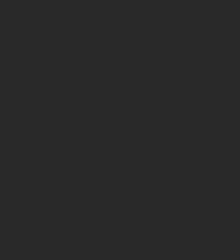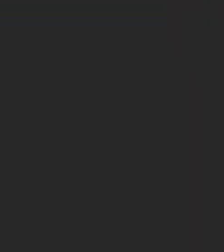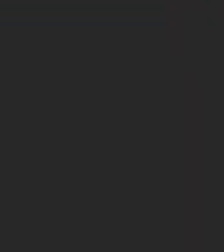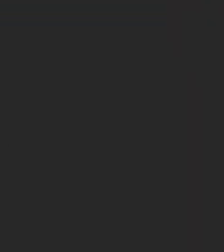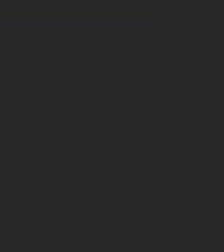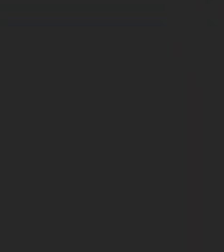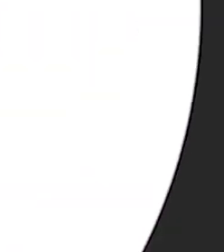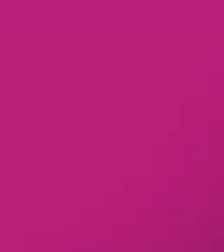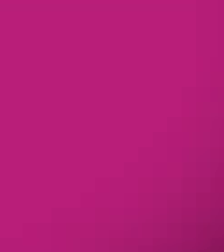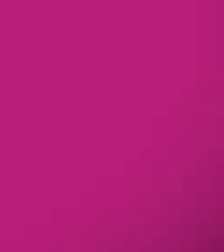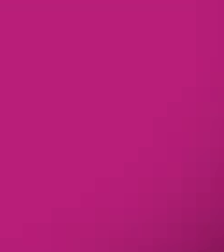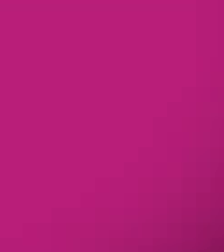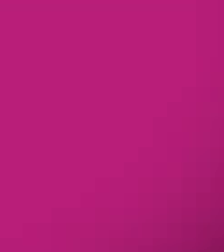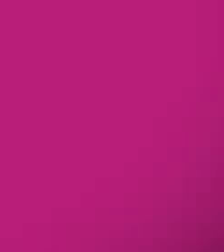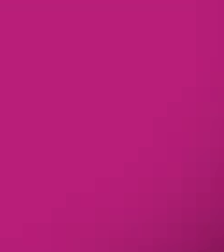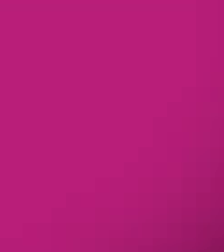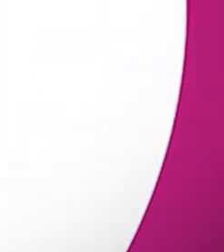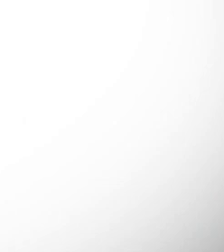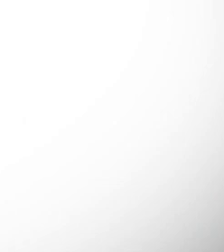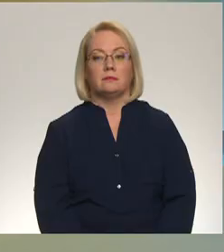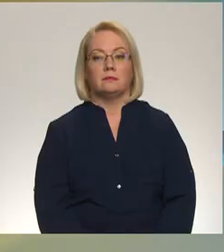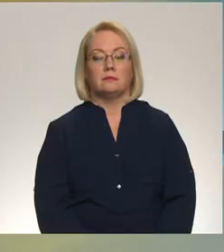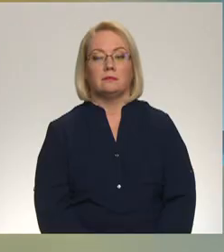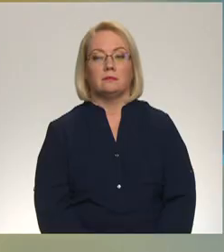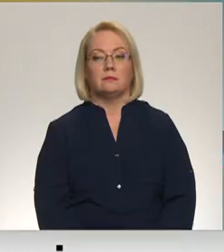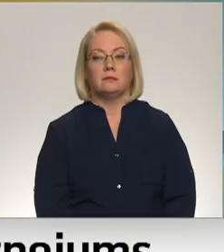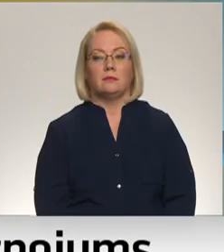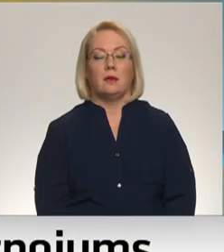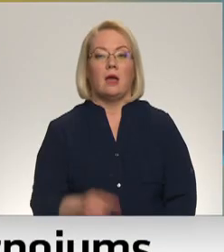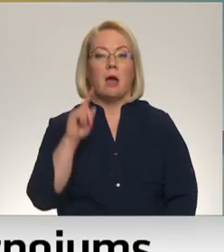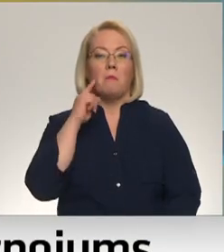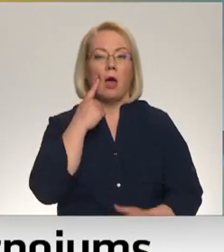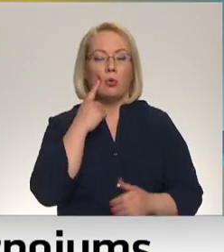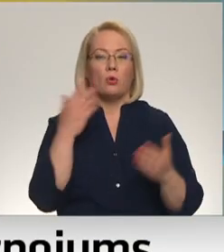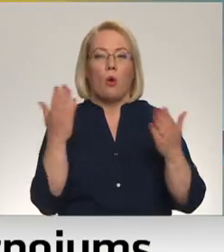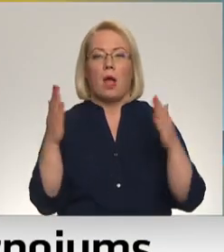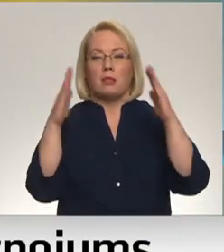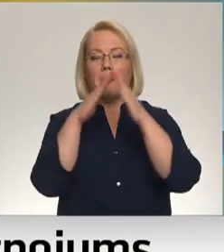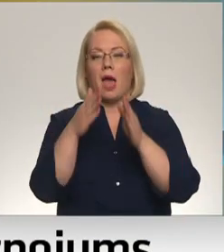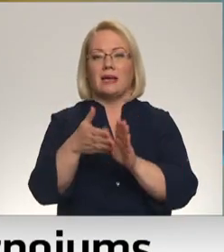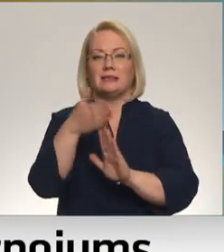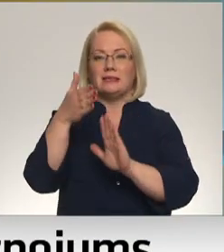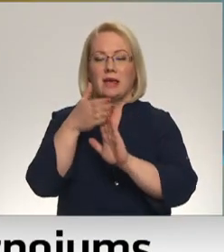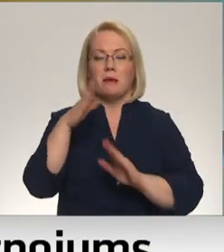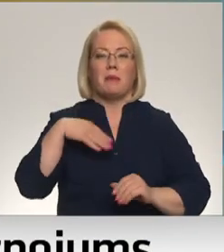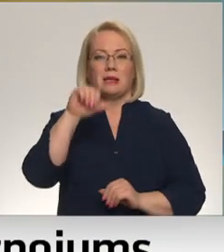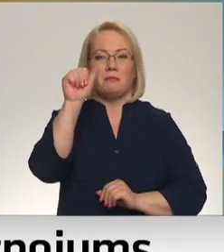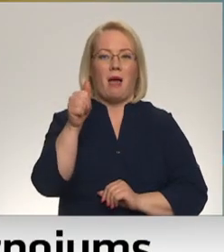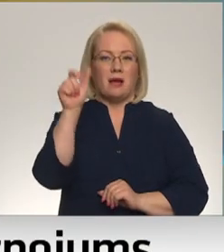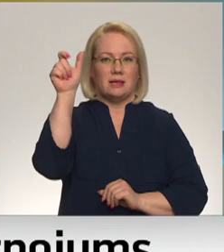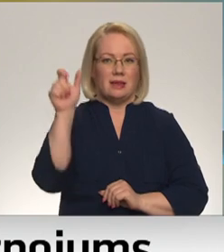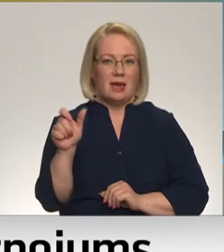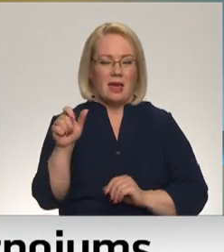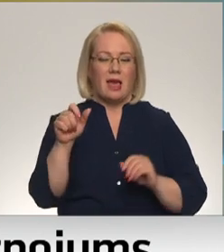Re, viss ēters ir te! Madonā uz kādas mājas sienas pēc mākslinieka Daiņa